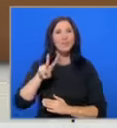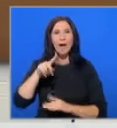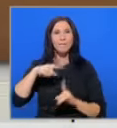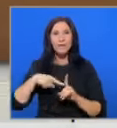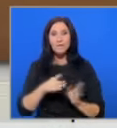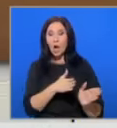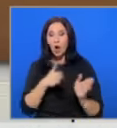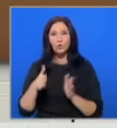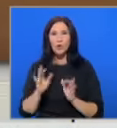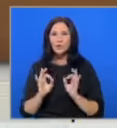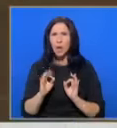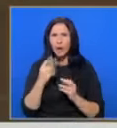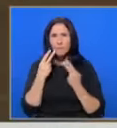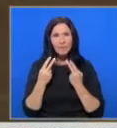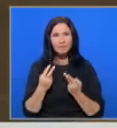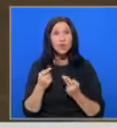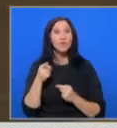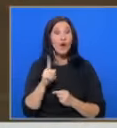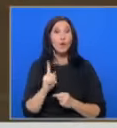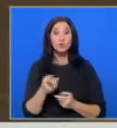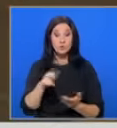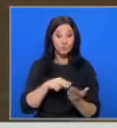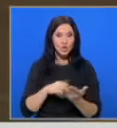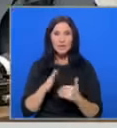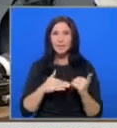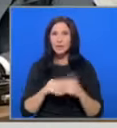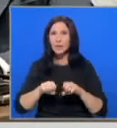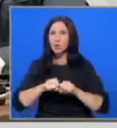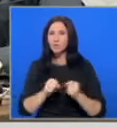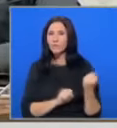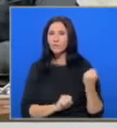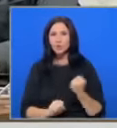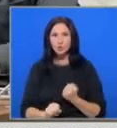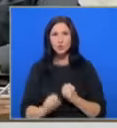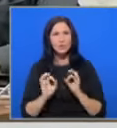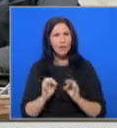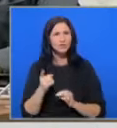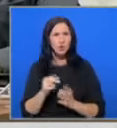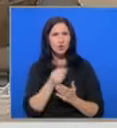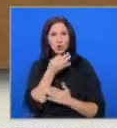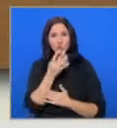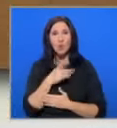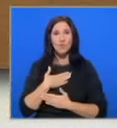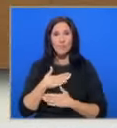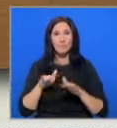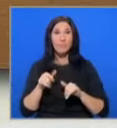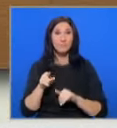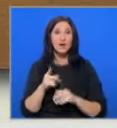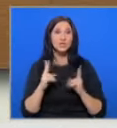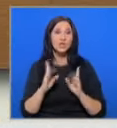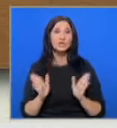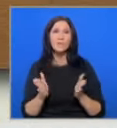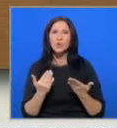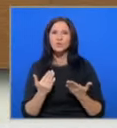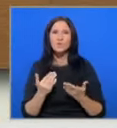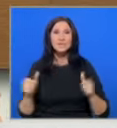месеца отлагане. Така ли предвиждате? Това, което се изчете, на практика нарушава Конституцията. Така че в този случай, ако ние приемем това решение, започваме